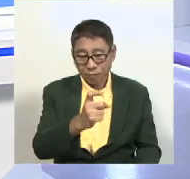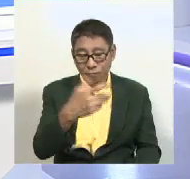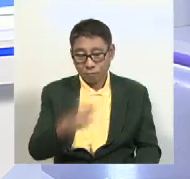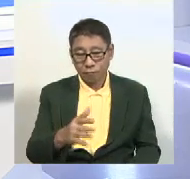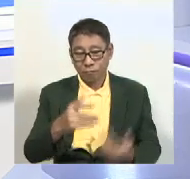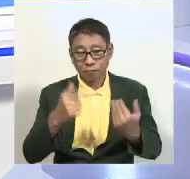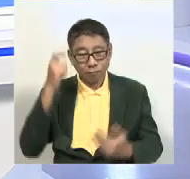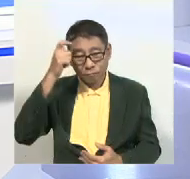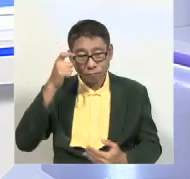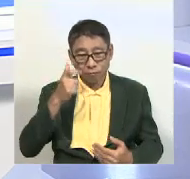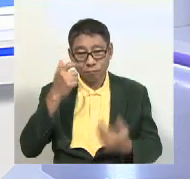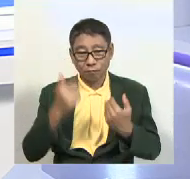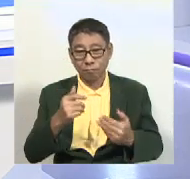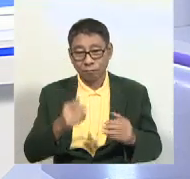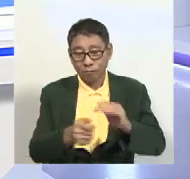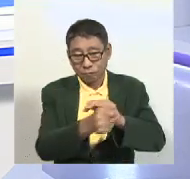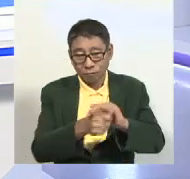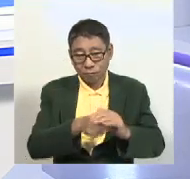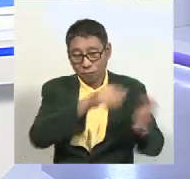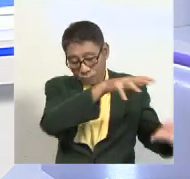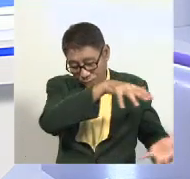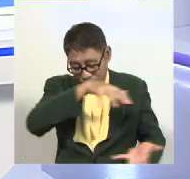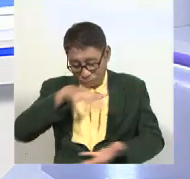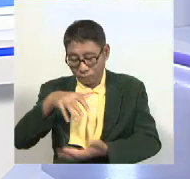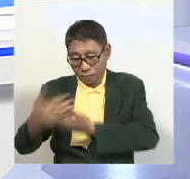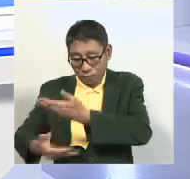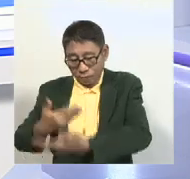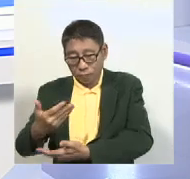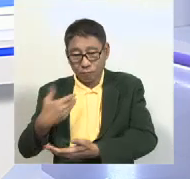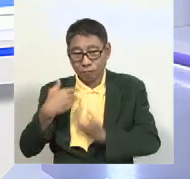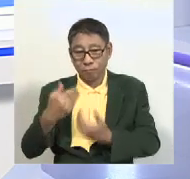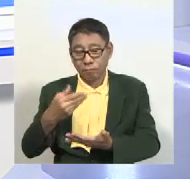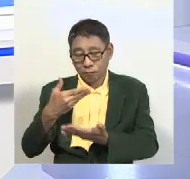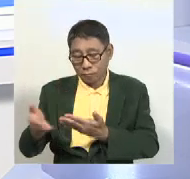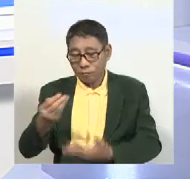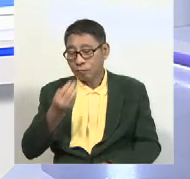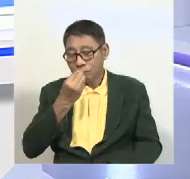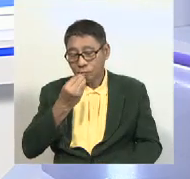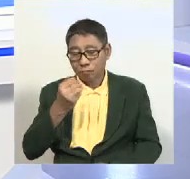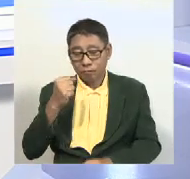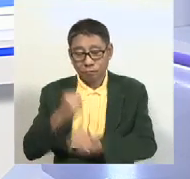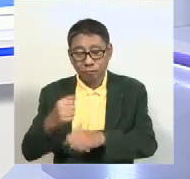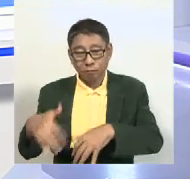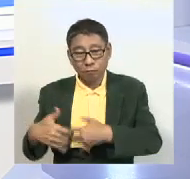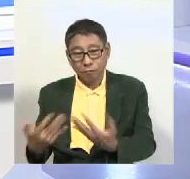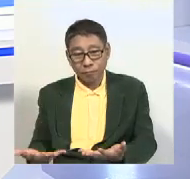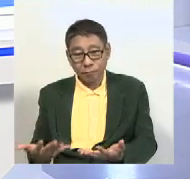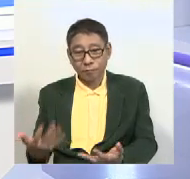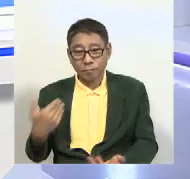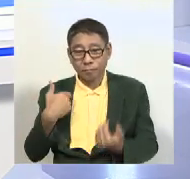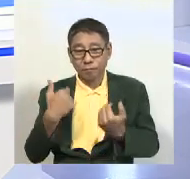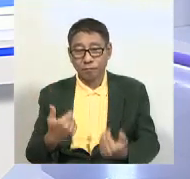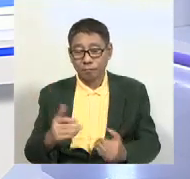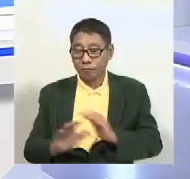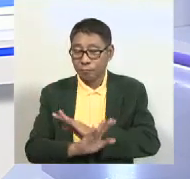มาจากประเทศเพื่อนบ้านแล้วอยู่ๆมีคนแอบหิ้วใส่ถุงข้ามชายแดนเข้ามาบ้านเราแล้วเราไปเกิดไปกินขึ้นมาจะเป็นอย่างไร คือ